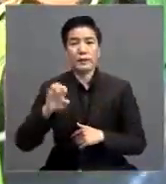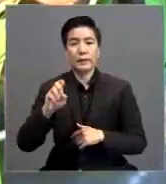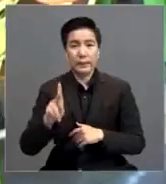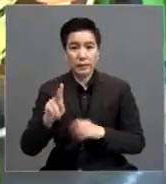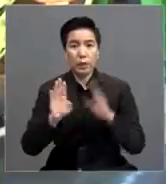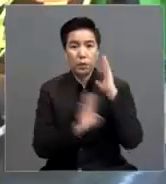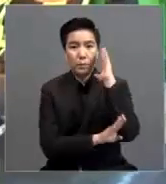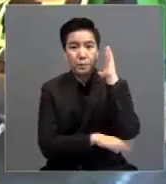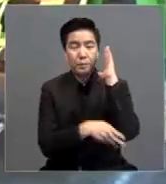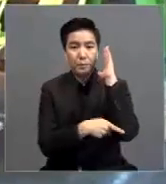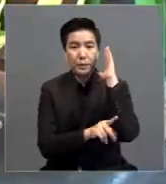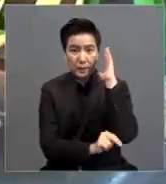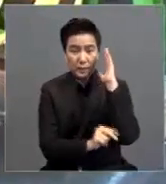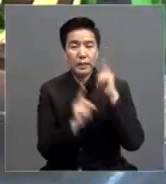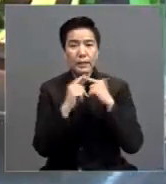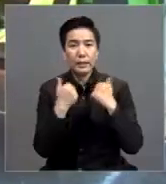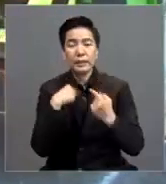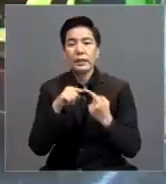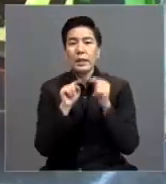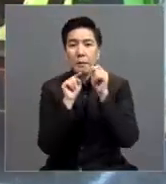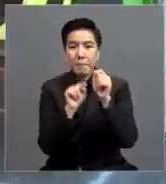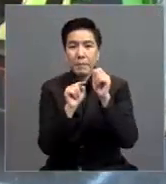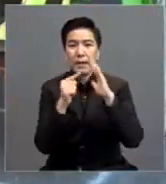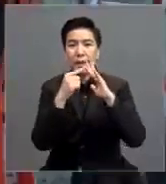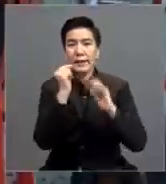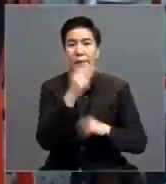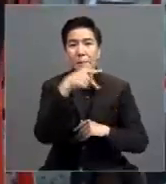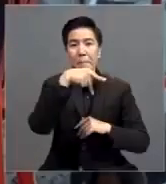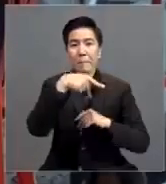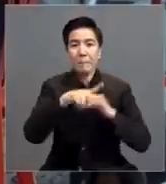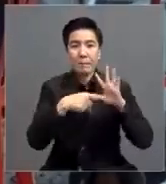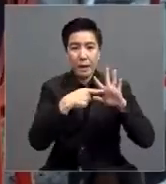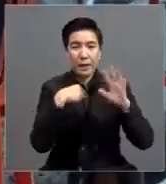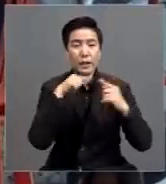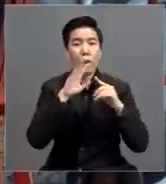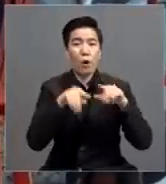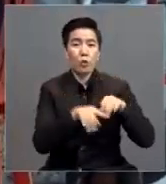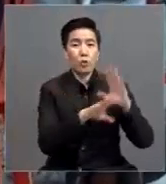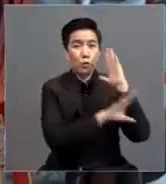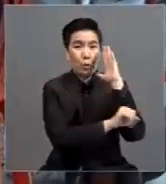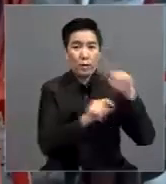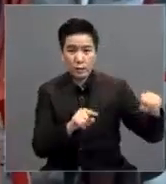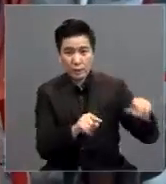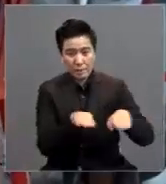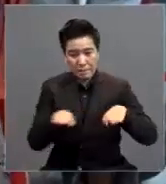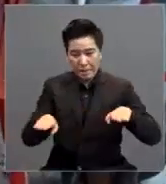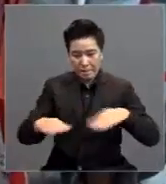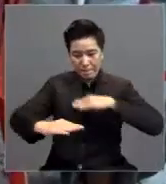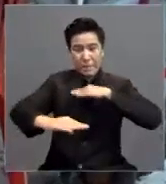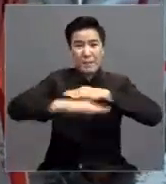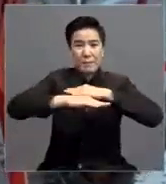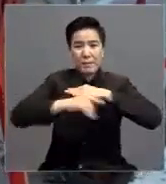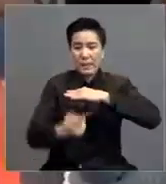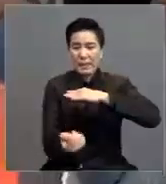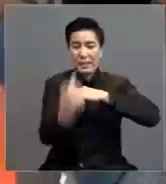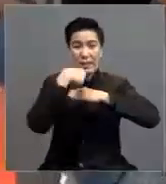งเป็นจุดเชื่อมรอยต่อนะครับระหว่างอำเภอเทพาจังหวัดสงขลาถือว่าเป็นเส้นทางไปสู่3จังหวัดชายแดนภาคใต้ด้วยพบนะครับว่ามี